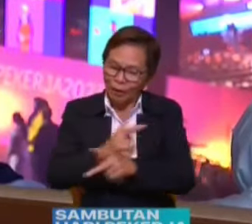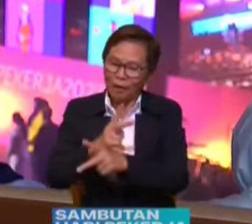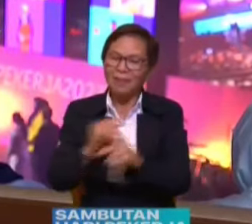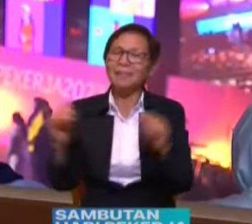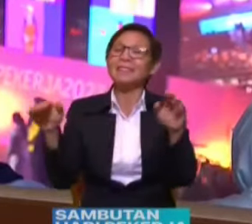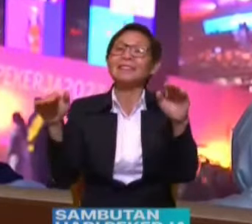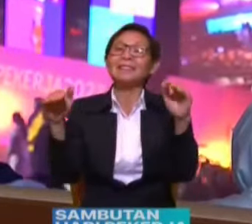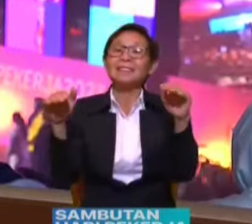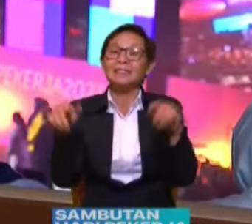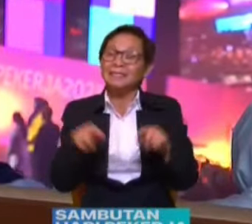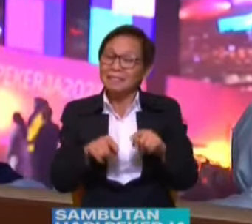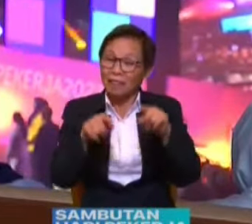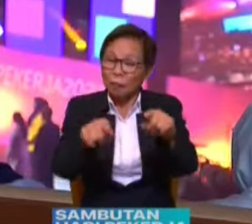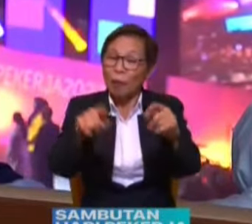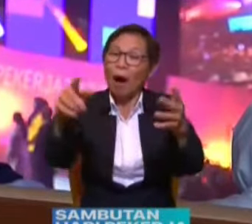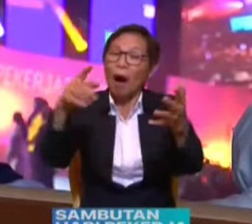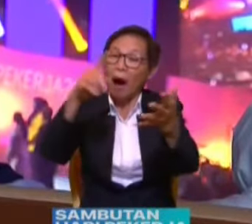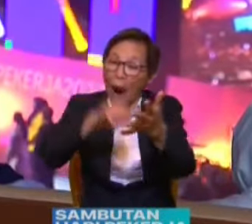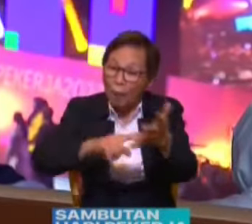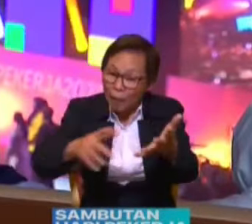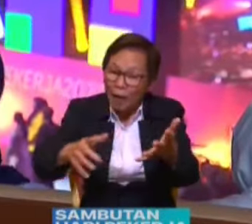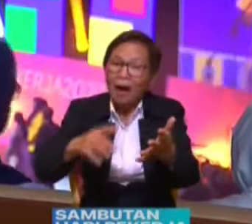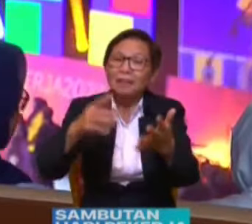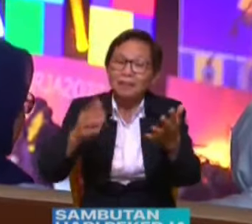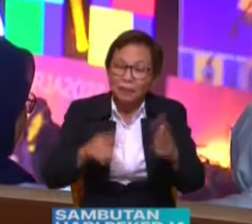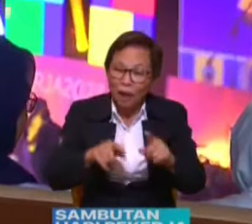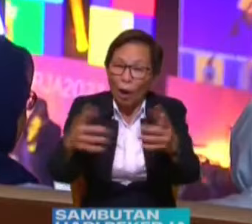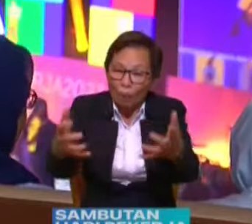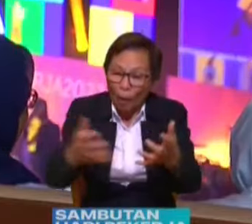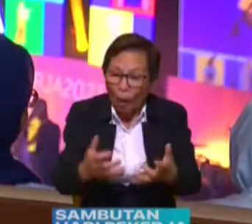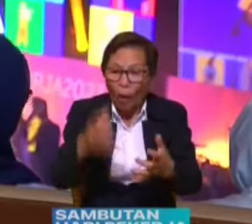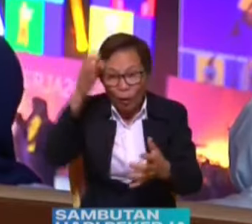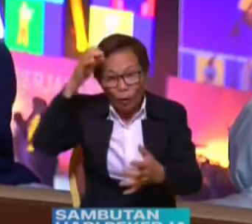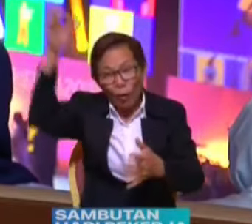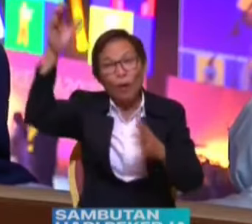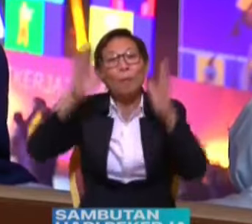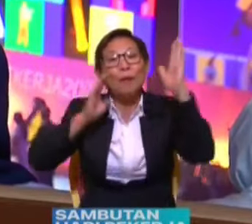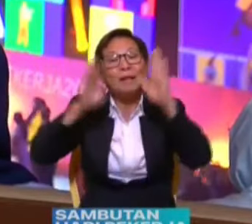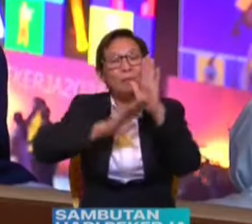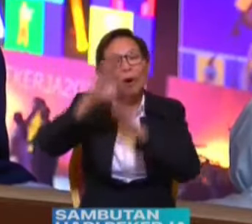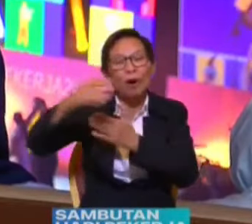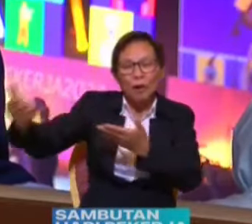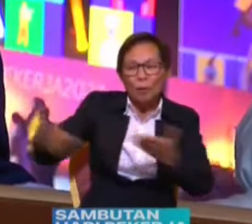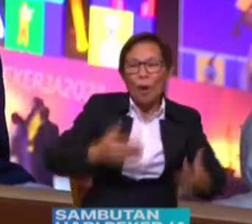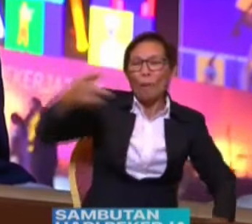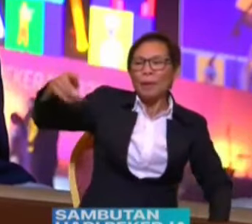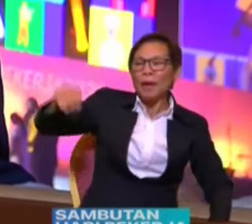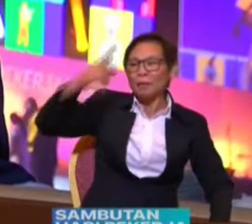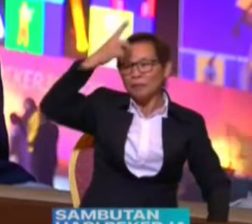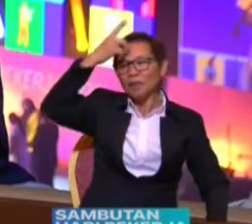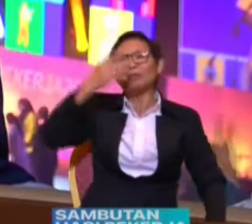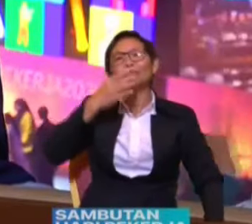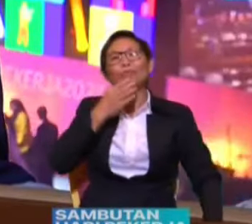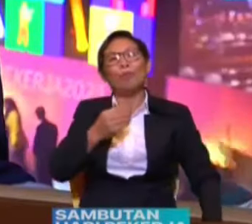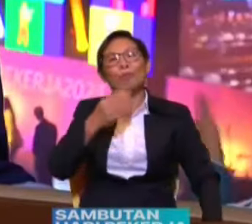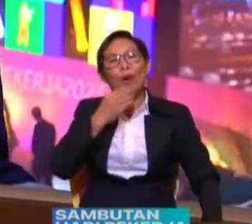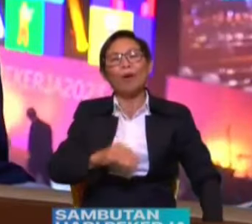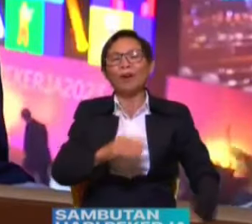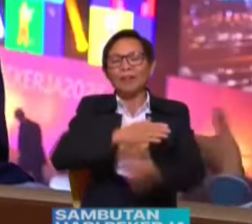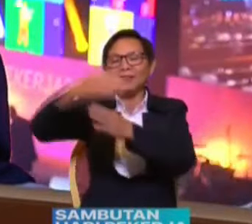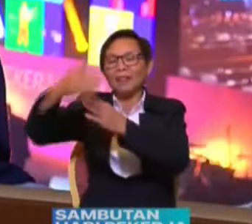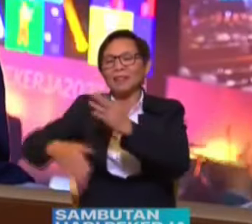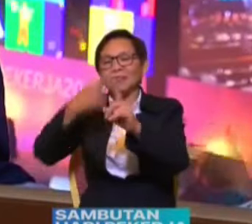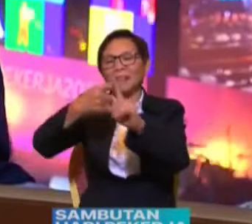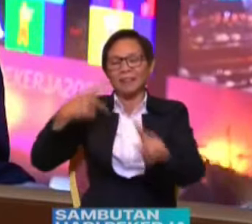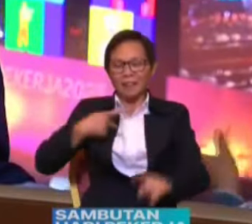dengan apa yang ingin dibawakan oleh konsep Malaysia Madani yang dibawakan oleh Perdana Menteri Datuk Seri Anwar bin Ibrahim. Dan sekian saja daripada